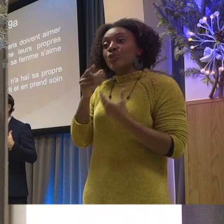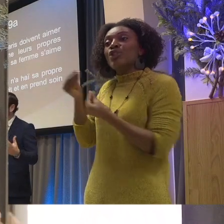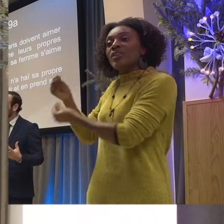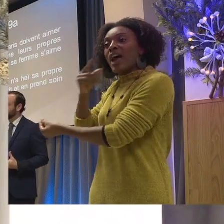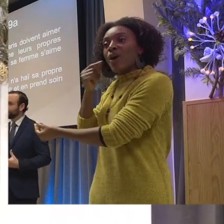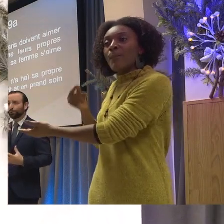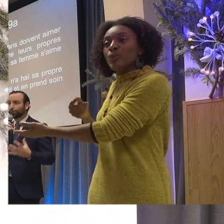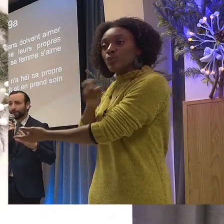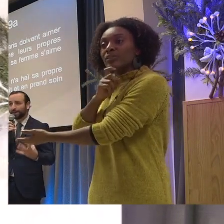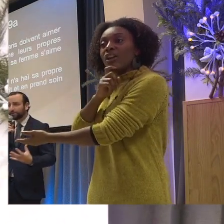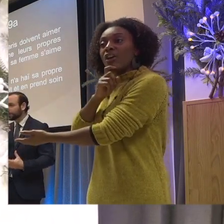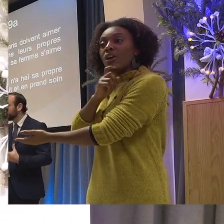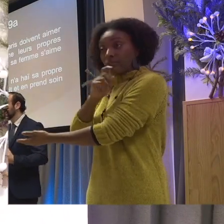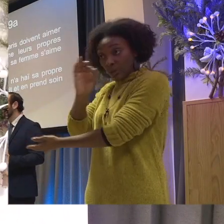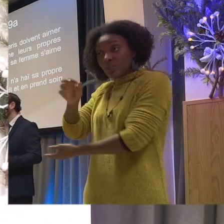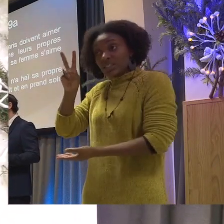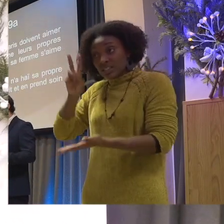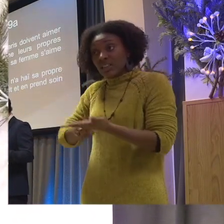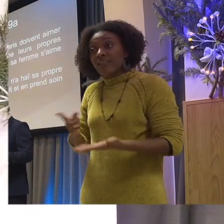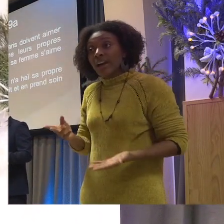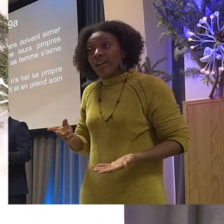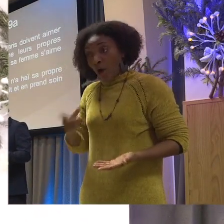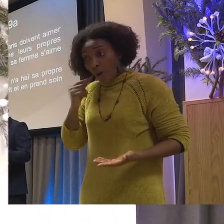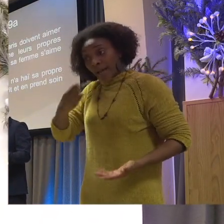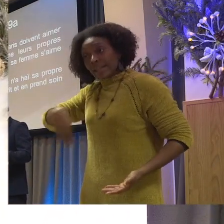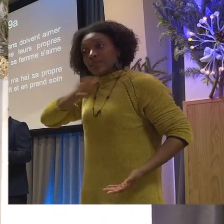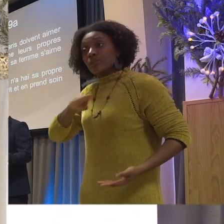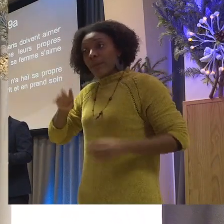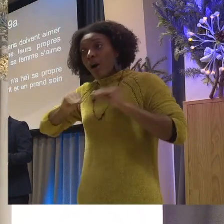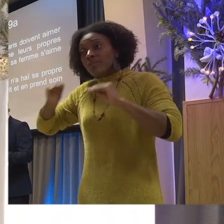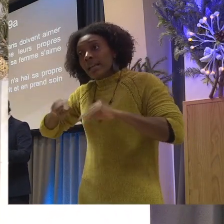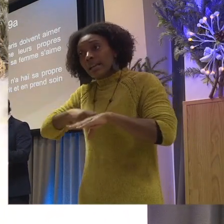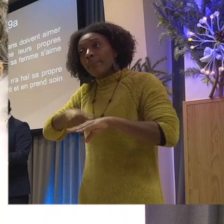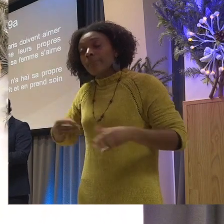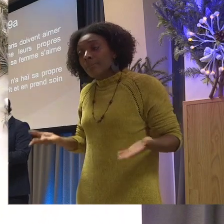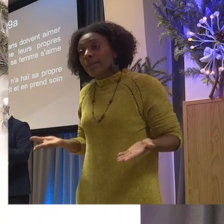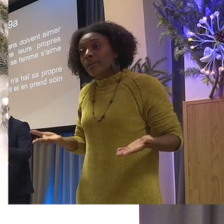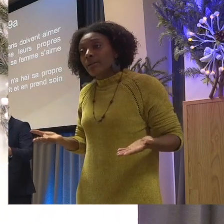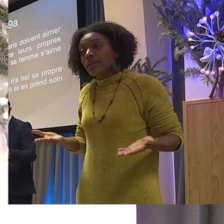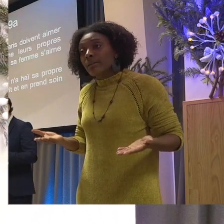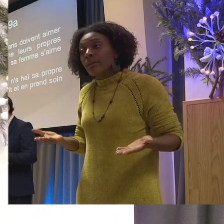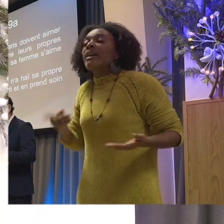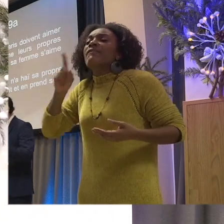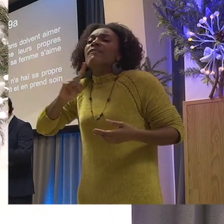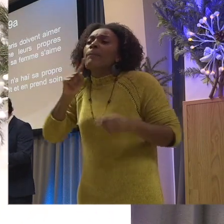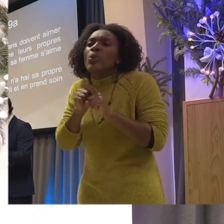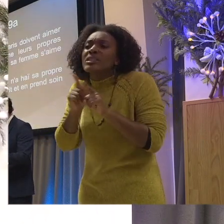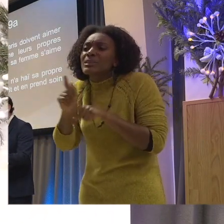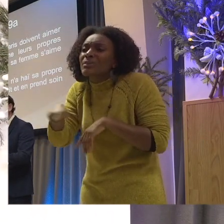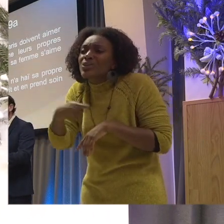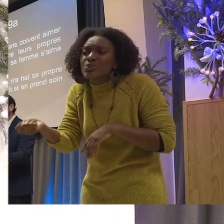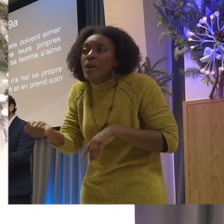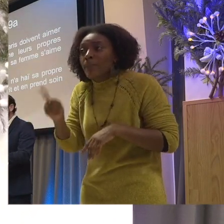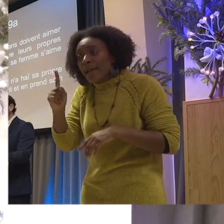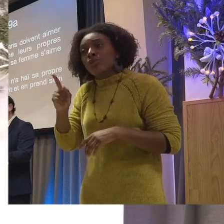c'est notre responsabilité en tant que mari, mes frères, d'enseigner la voix de la parole de Dieu à nos enfants. Bien sûr que les femmes peuvent le faire, tout à fait, il n'y a pas de